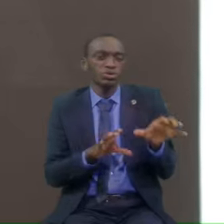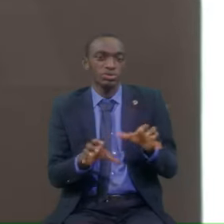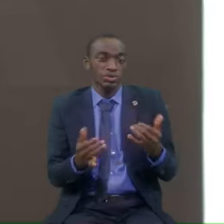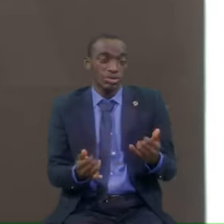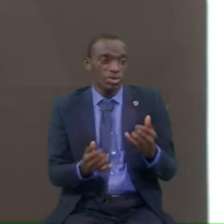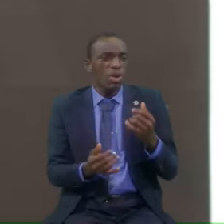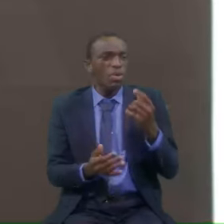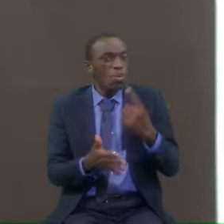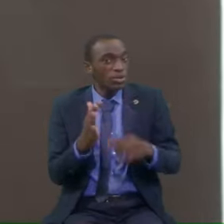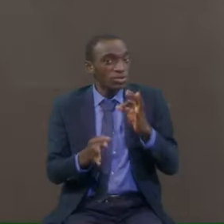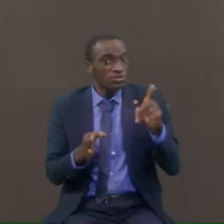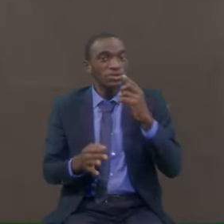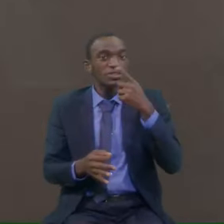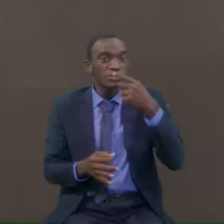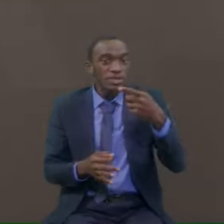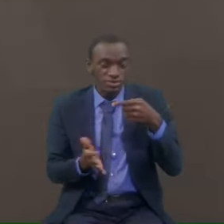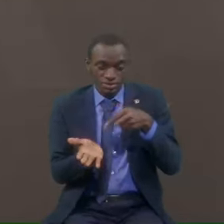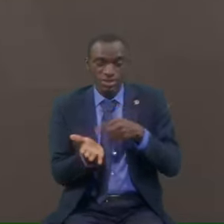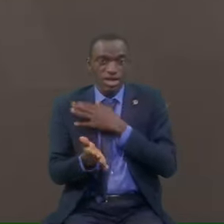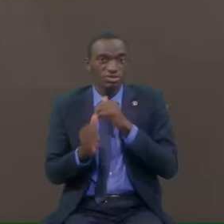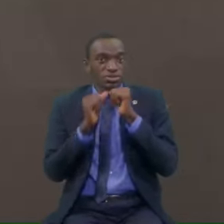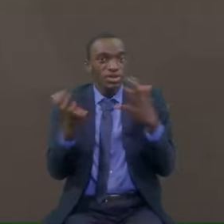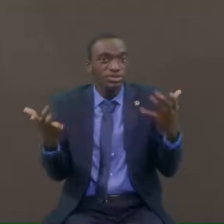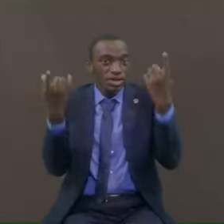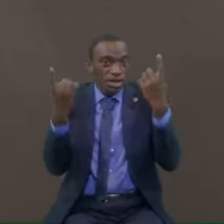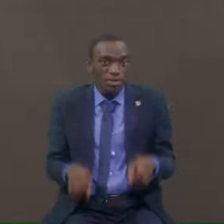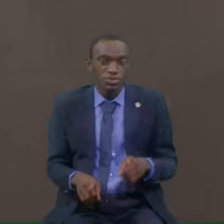produit. L'ancienne crainte a été brûlée.